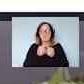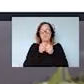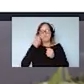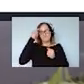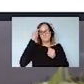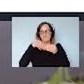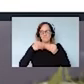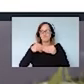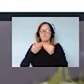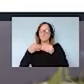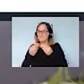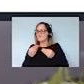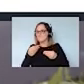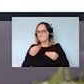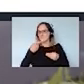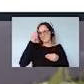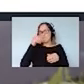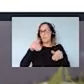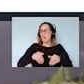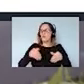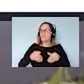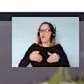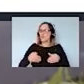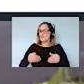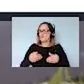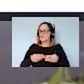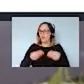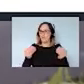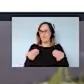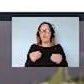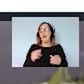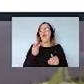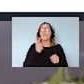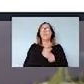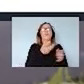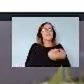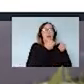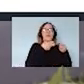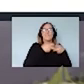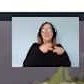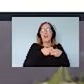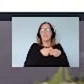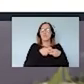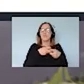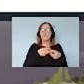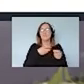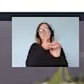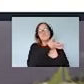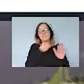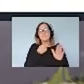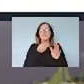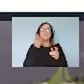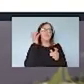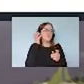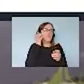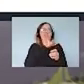twórcze, małe kompetencje, a nie tylko kompetencje tego, żeby znaleźć coś w sieci i to po prostu pobrać, czy